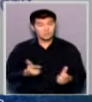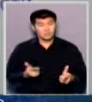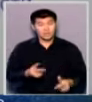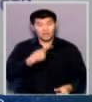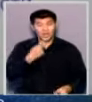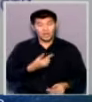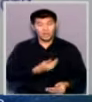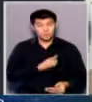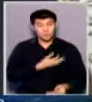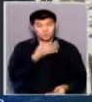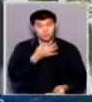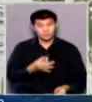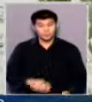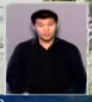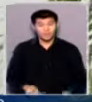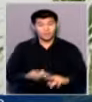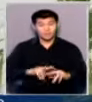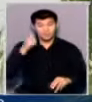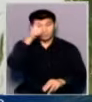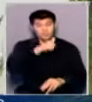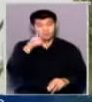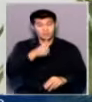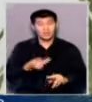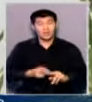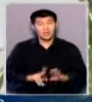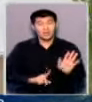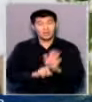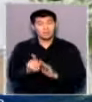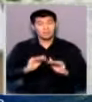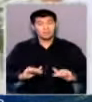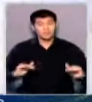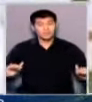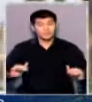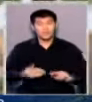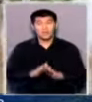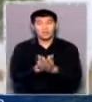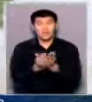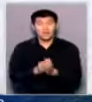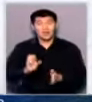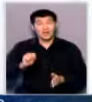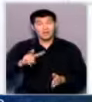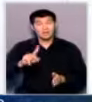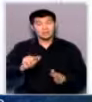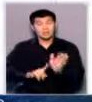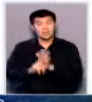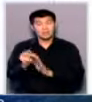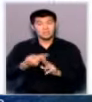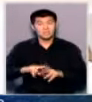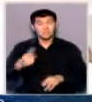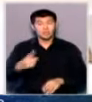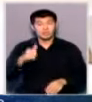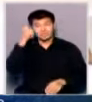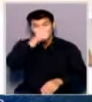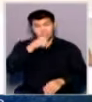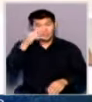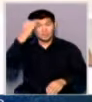екендігімізді айтқымыз келеді. Биылғы жылы мектеп табалдырығын алғаш аттаған бүлдіршіндер әліппемен қауышады. Бұл 2021